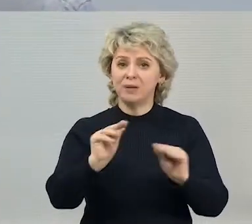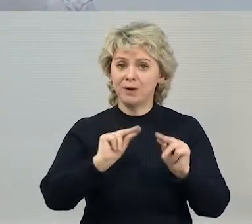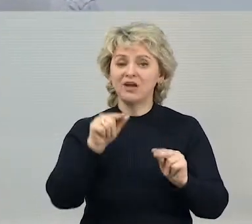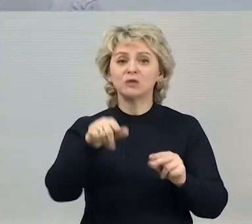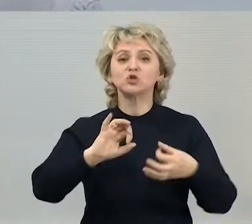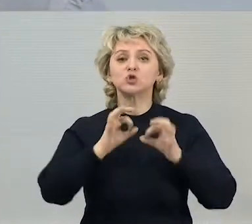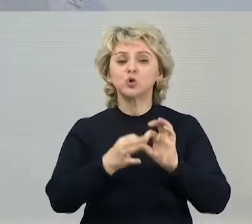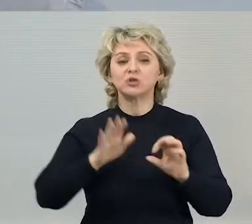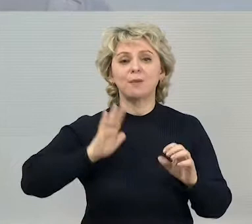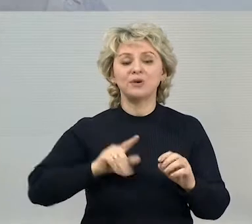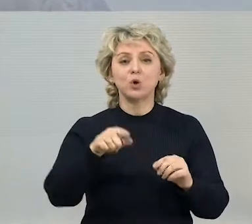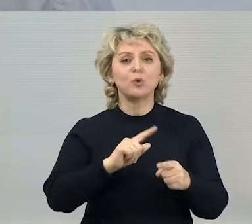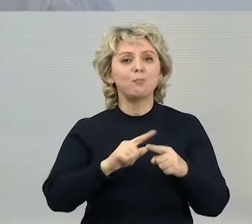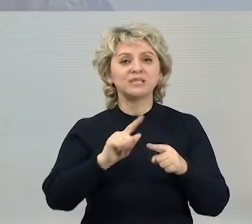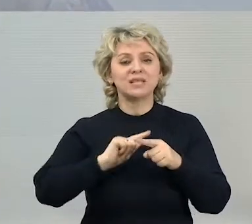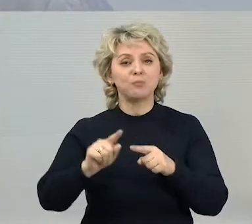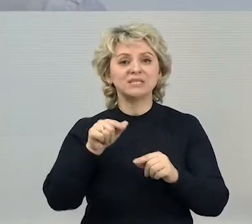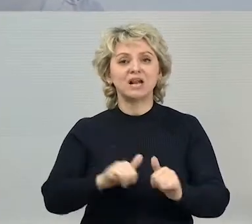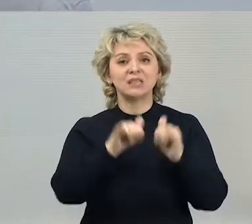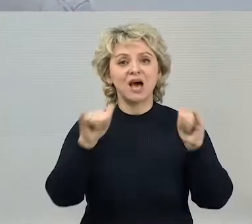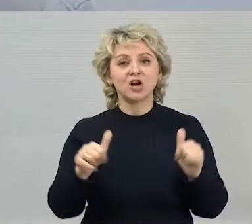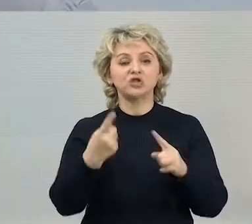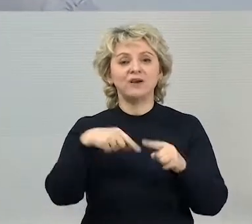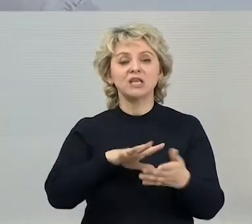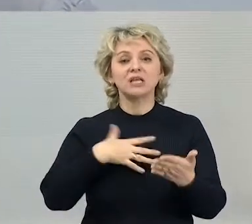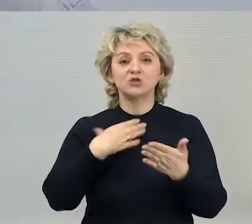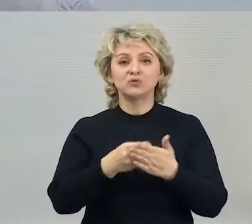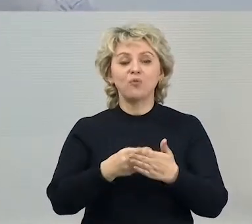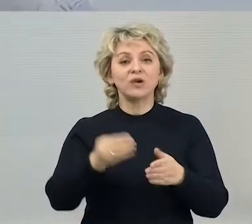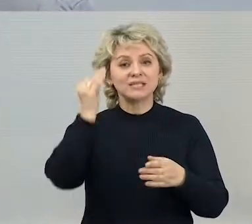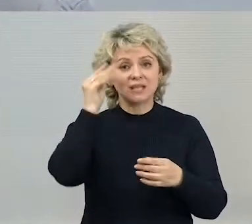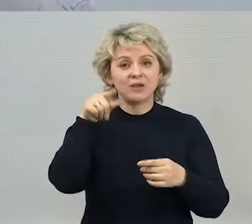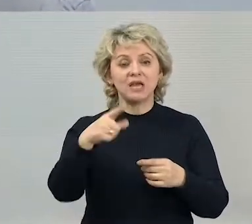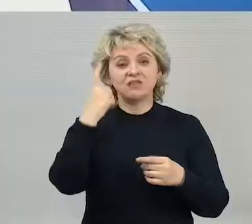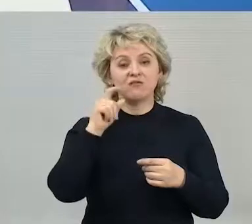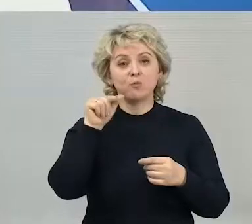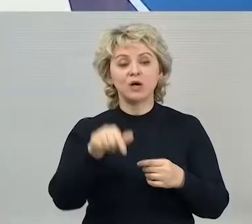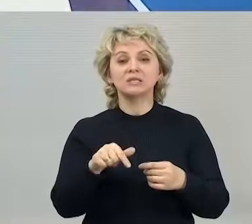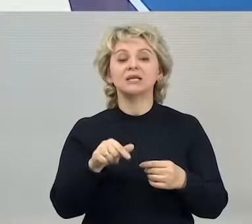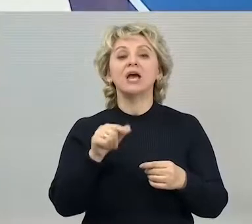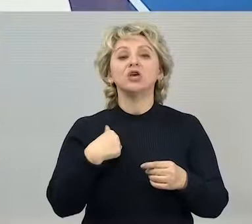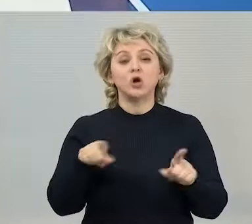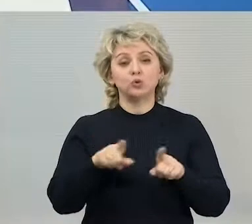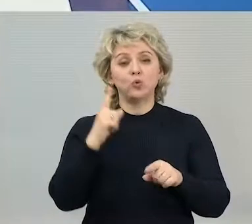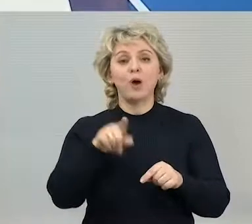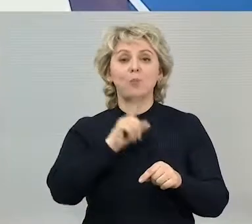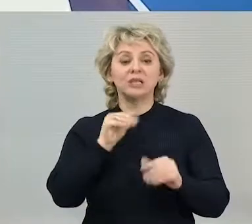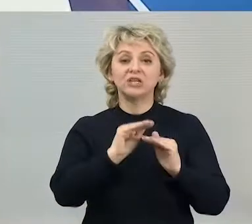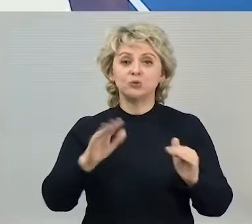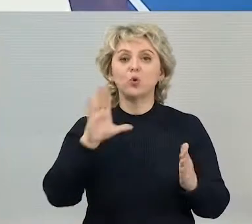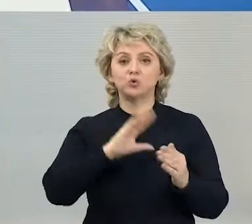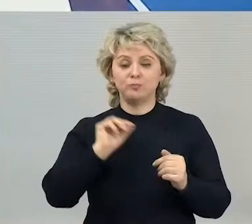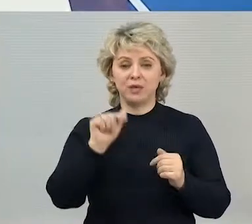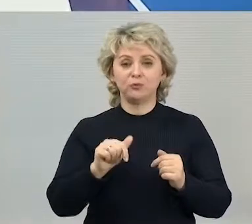им сложновато, им приходится быстро-быстро-быстро наращивать этот свой капитал информационный. Но я думаю, все-таки это молодые ребята